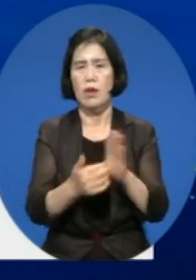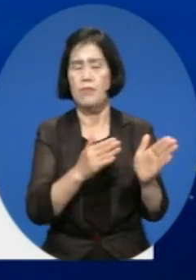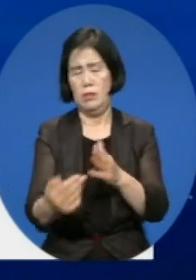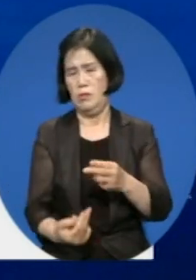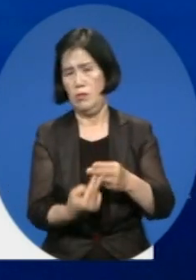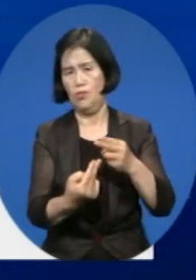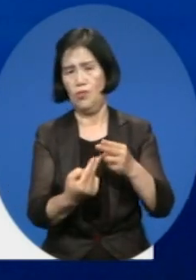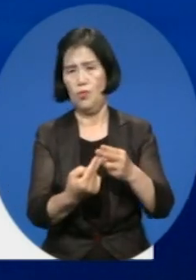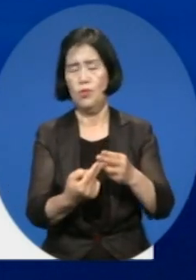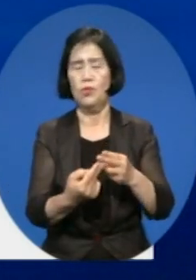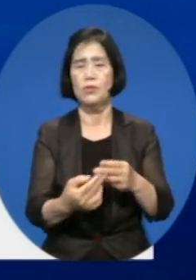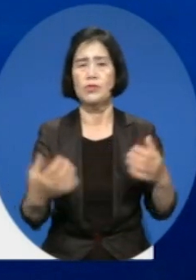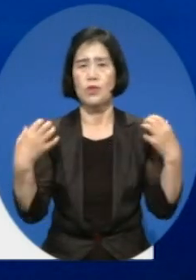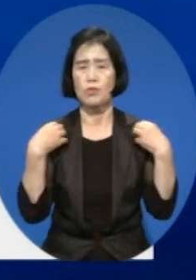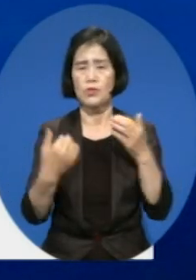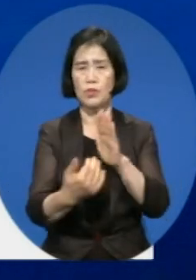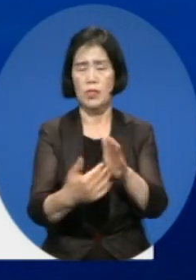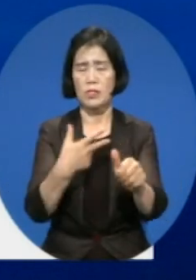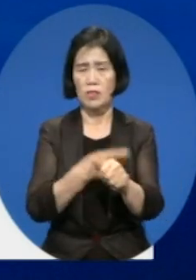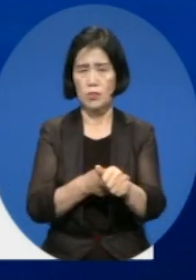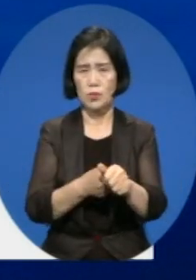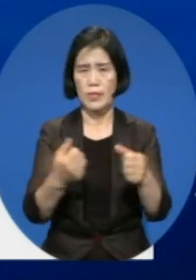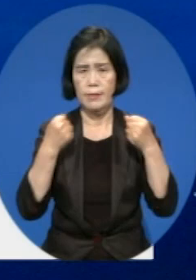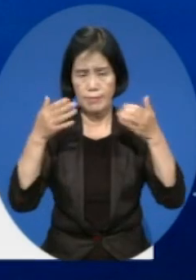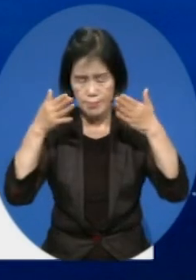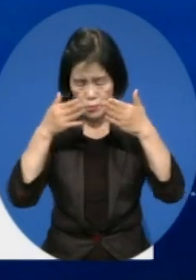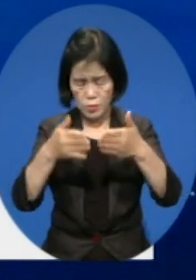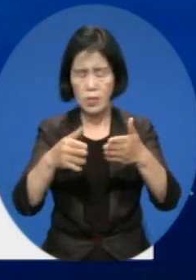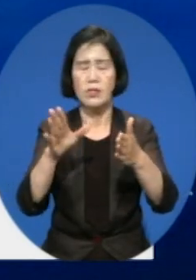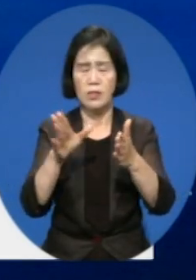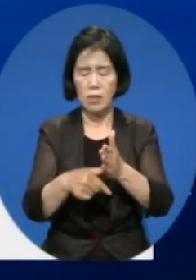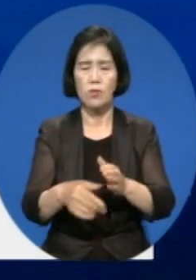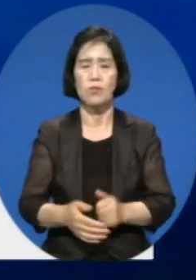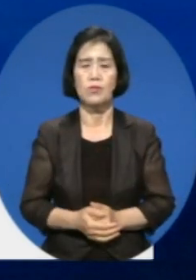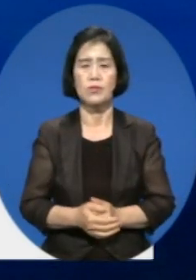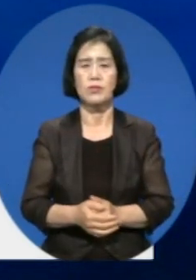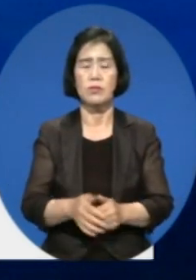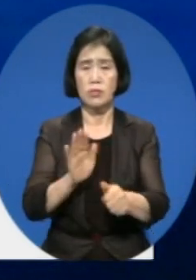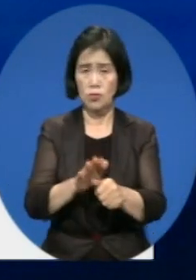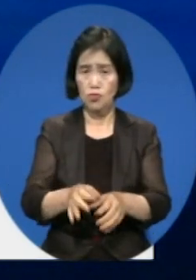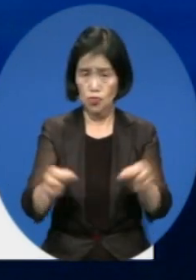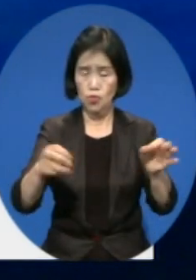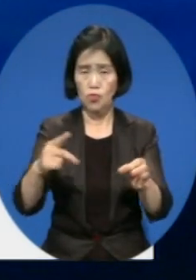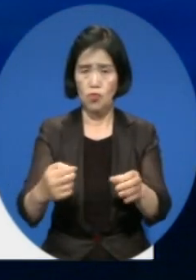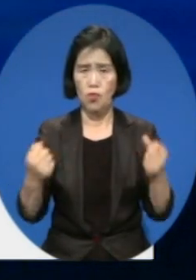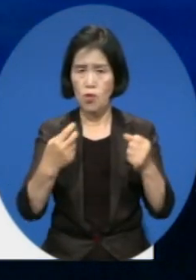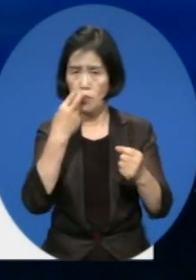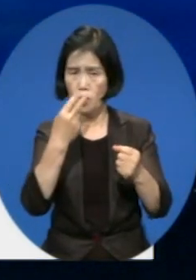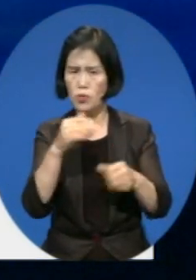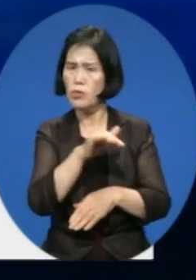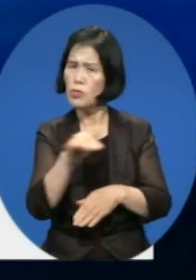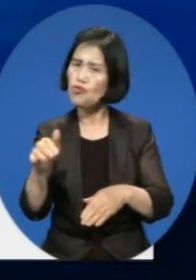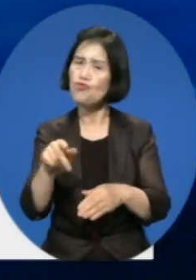않겠느냐. 일단 정부는 백신 접종에 더 힘을 쏟아야 될 때다. 아울러 뭐 지원금을 준다고 하더라도 건보료를 기준으로 하는